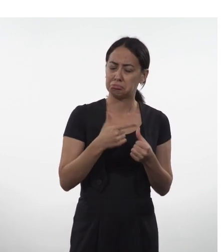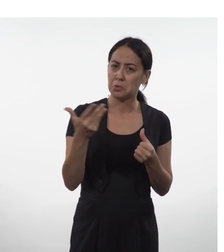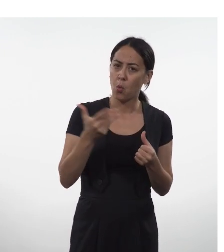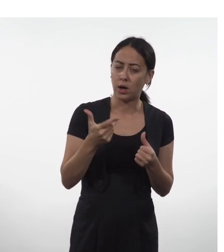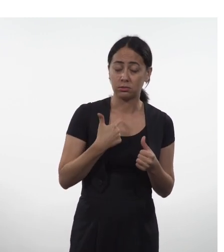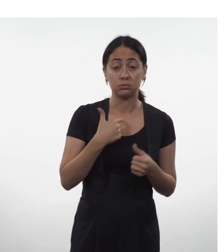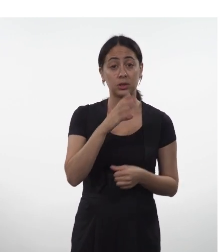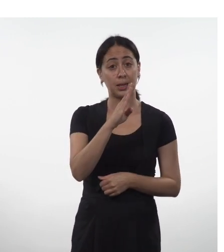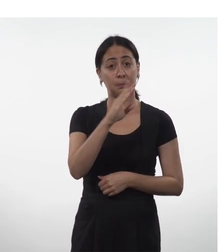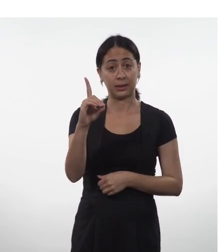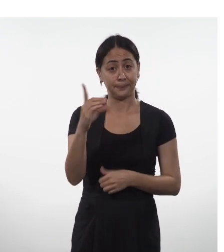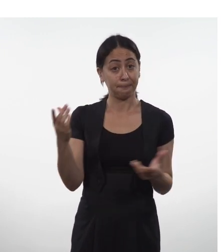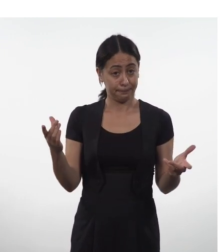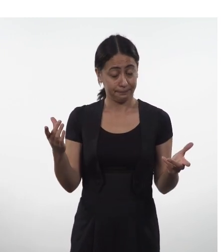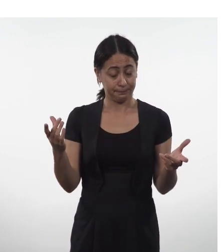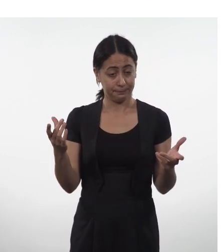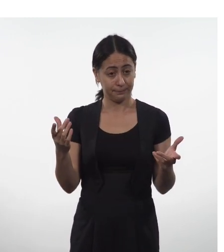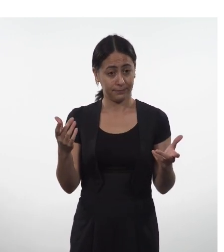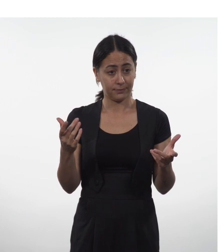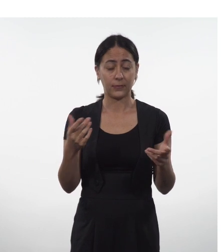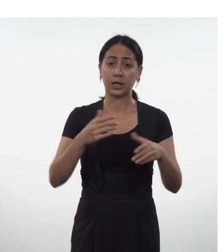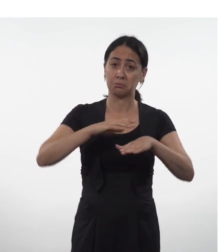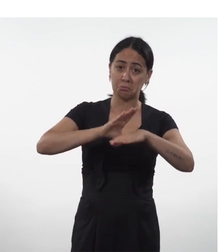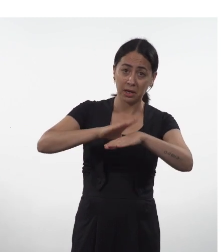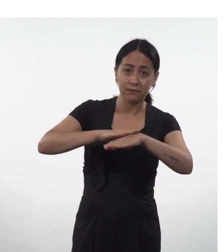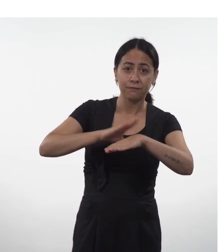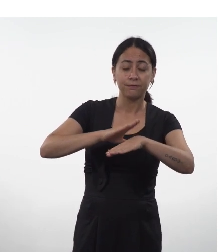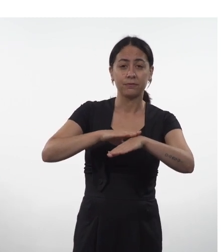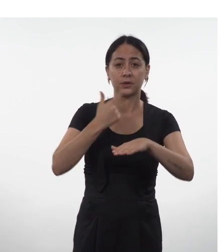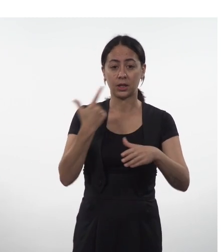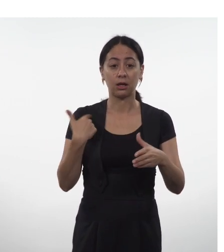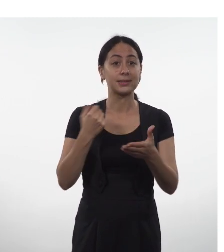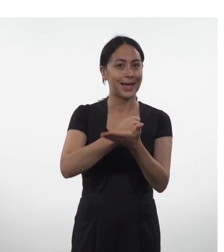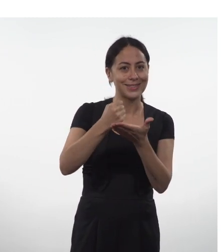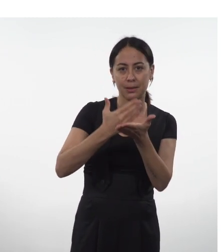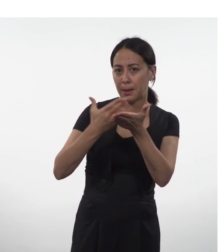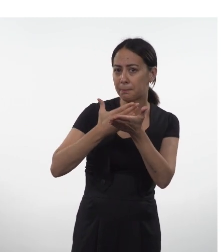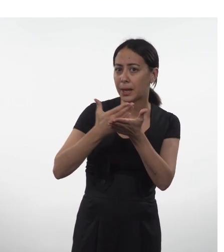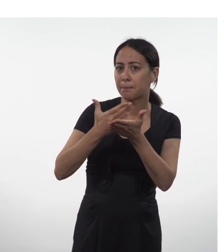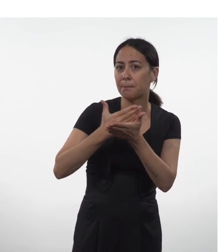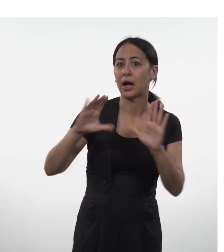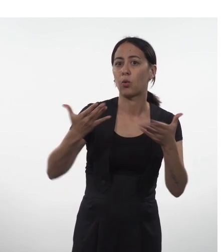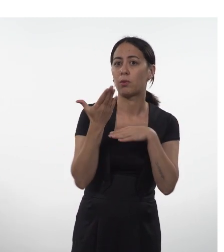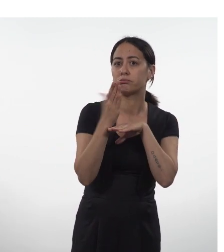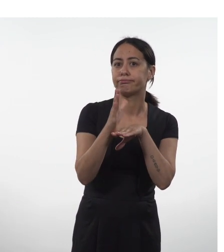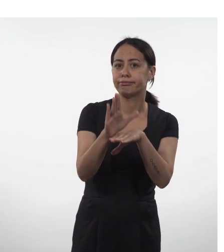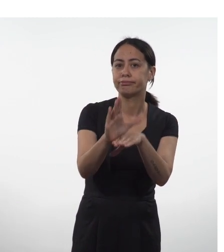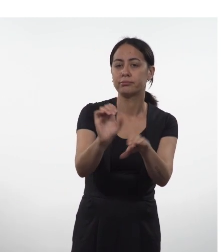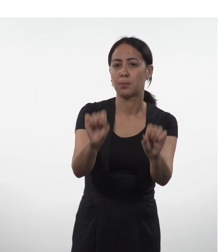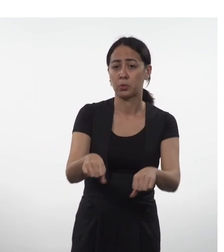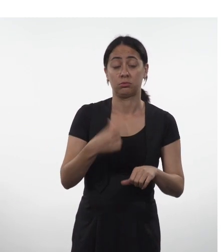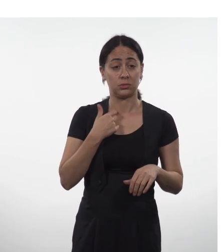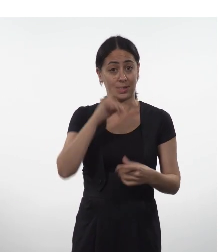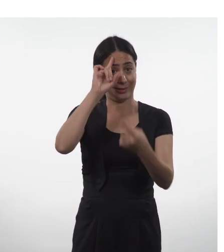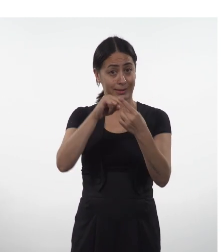qui permettent de prévenir, de préparer un examen. Nous avons plus de 80 thèmes de santé